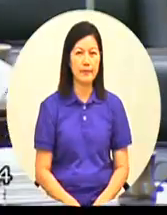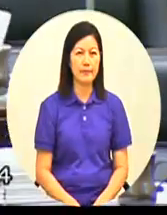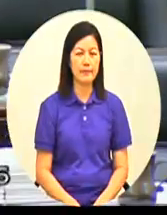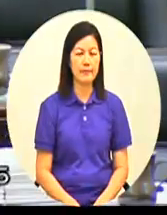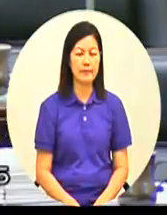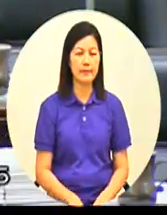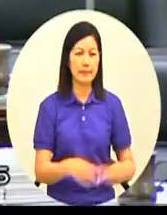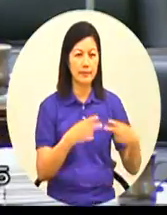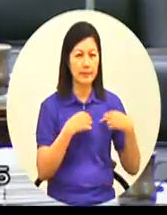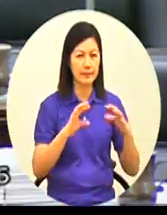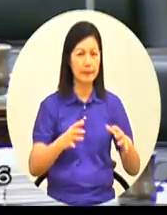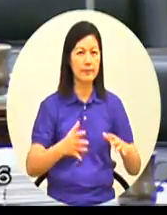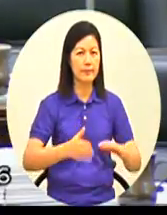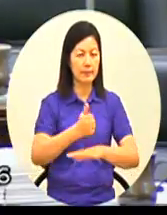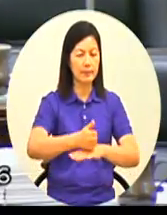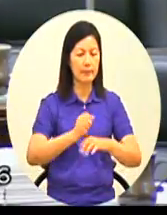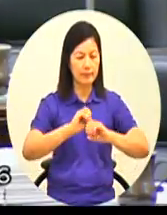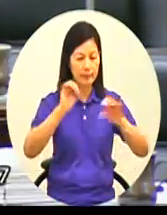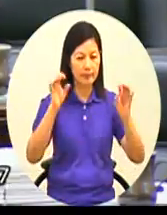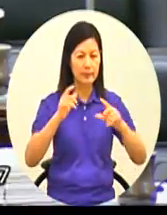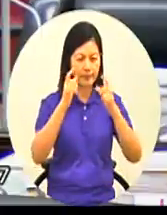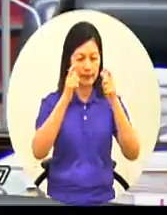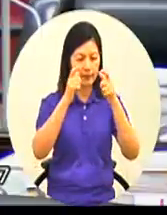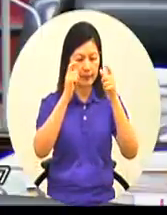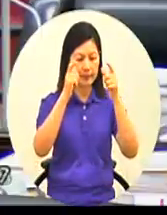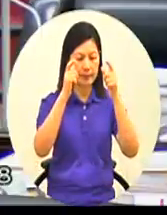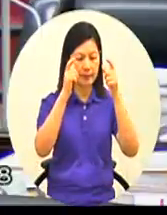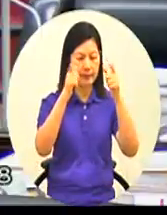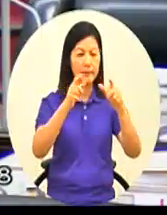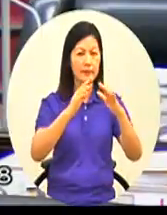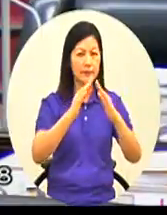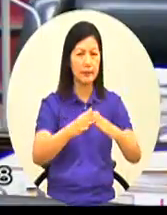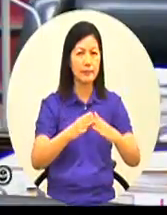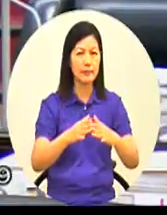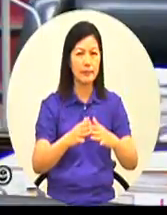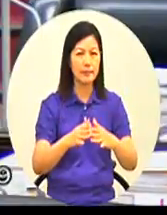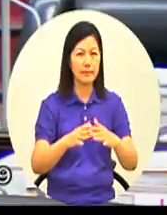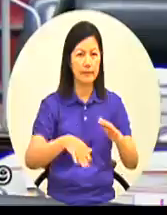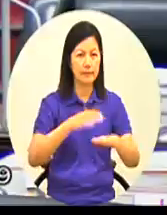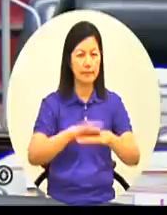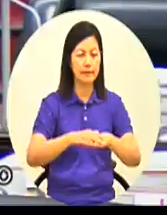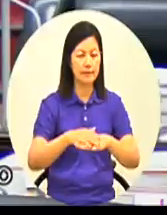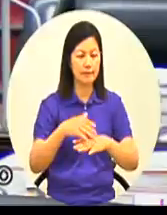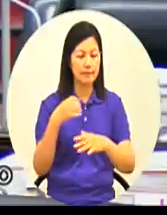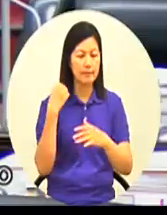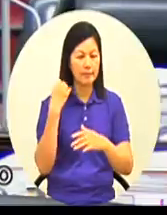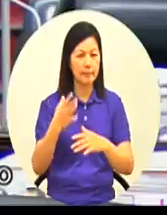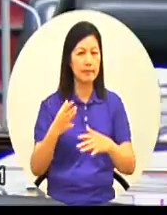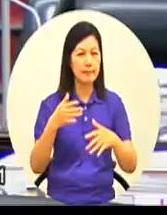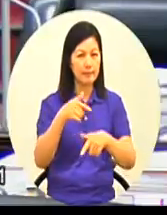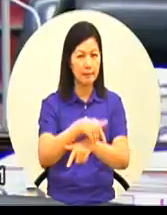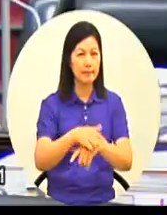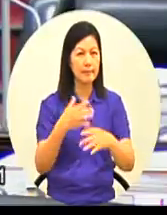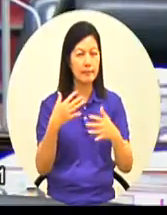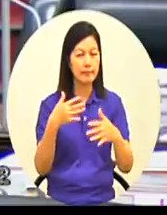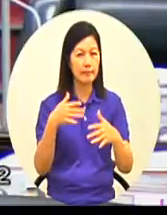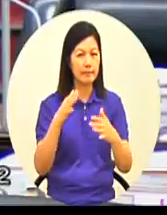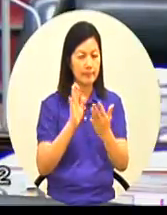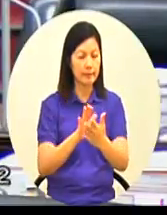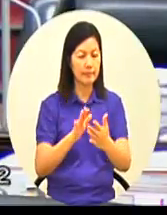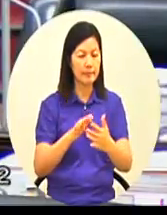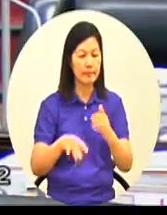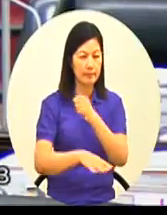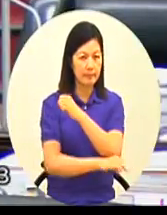政府已经宣示哦，高雄市要成为新南向的一个基地，那我前一阵子也有咨询过，也就是说，东南亚籍